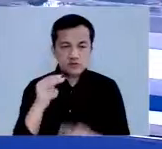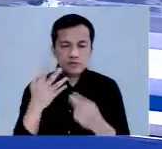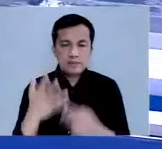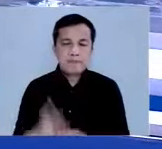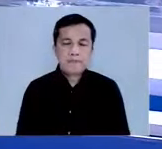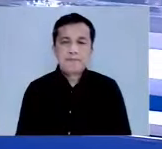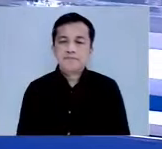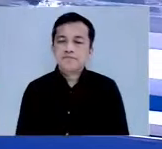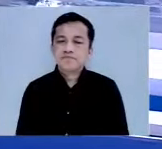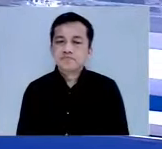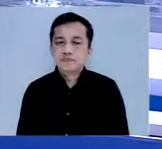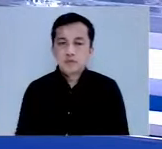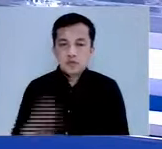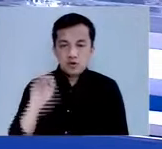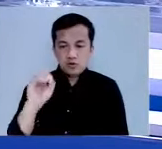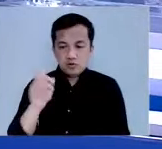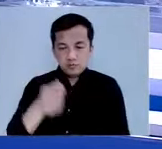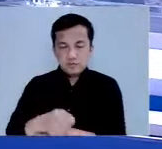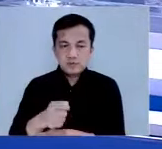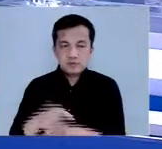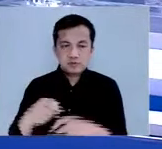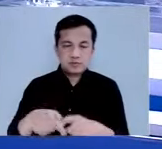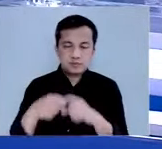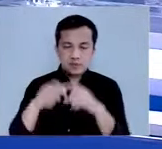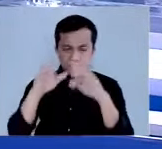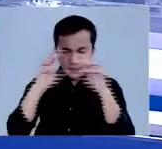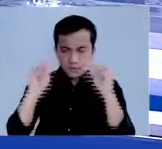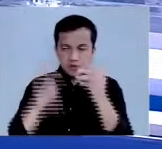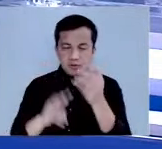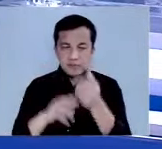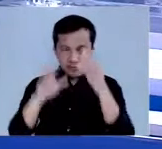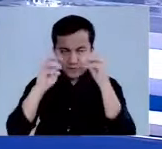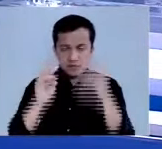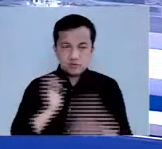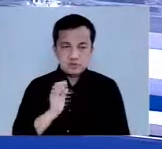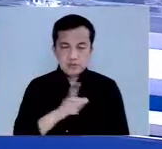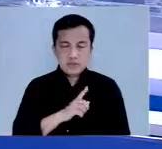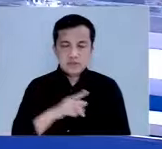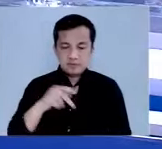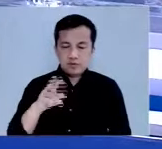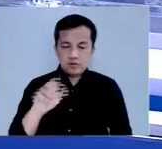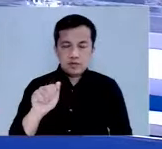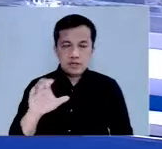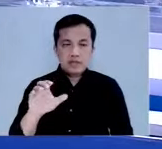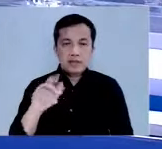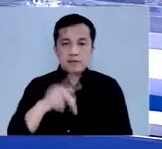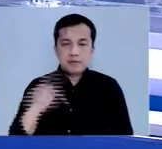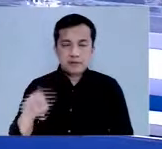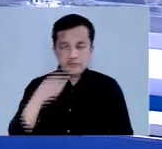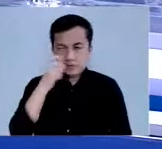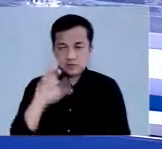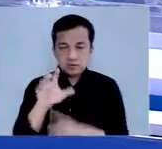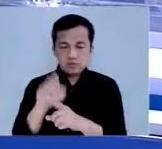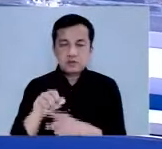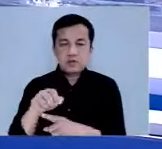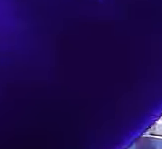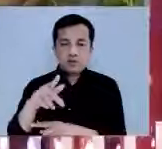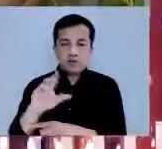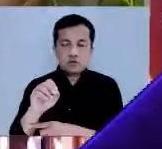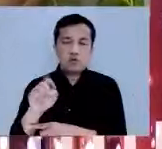sinuspende ng ombudsman ang mayor Vice Mayor at mga konsehal sa porak Pampanga dahil sa ni-raid na Pogo hub sa kanilang bayan